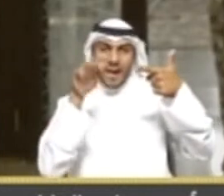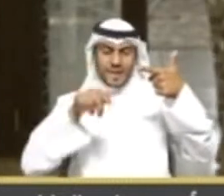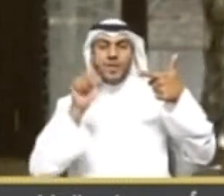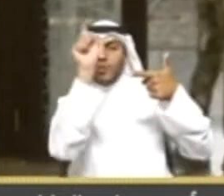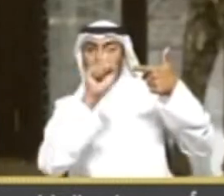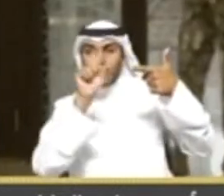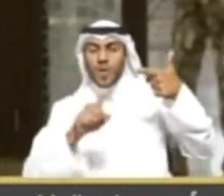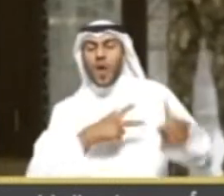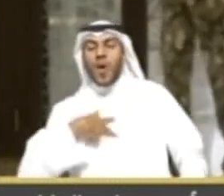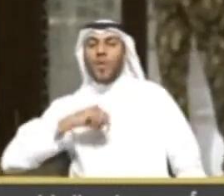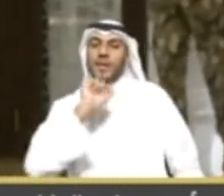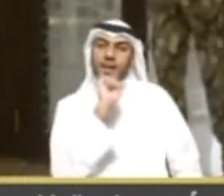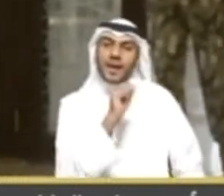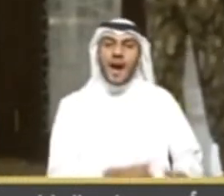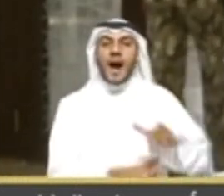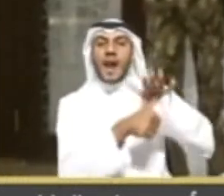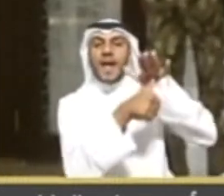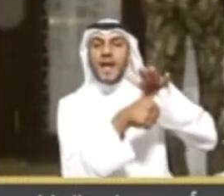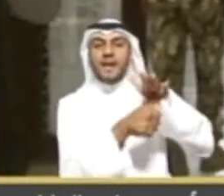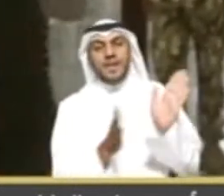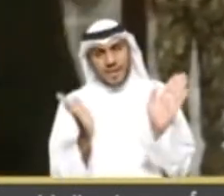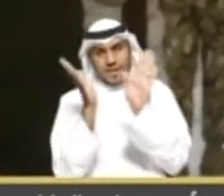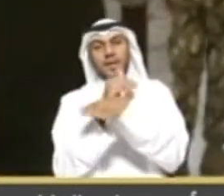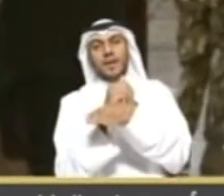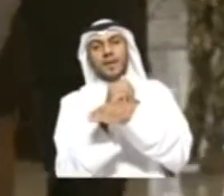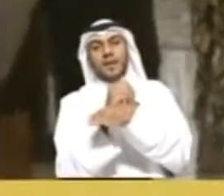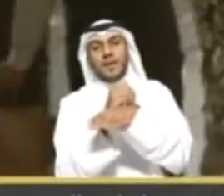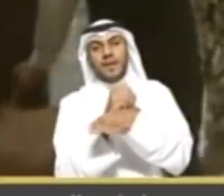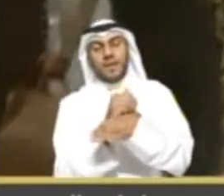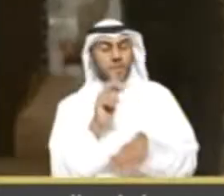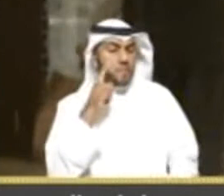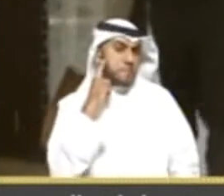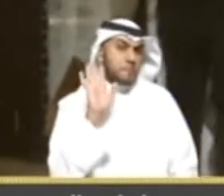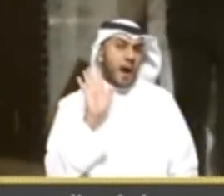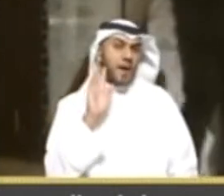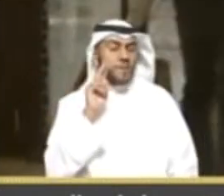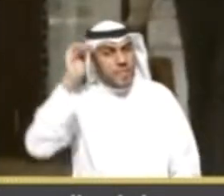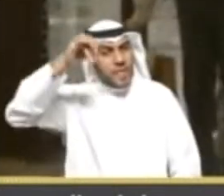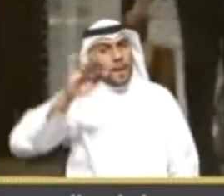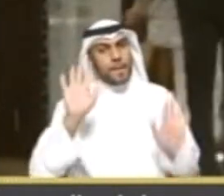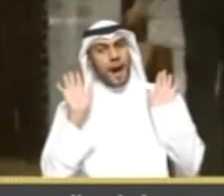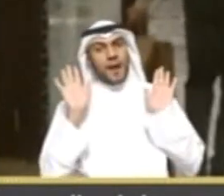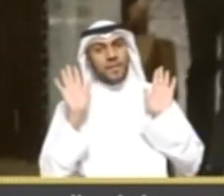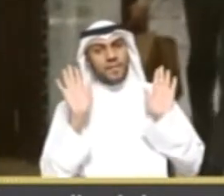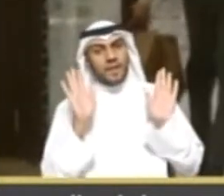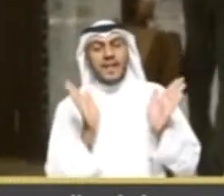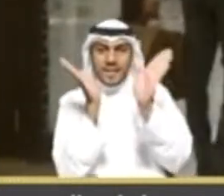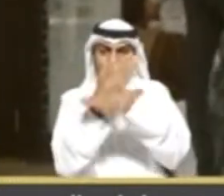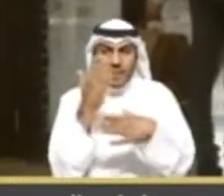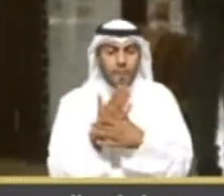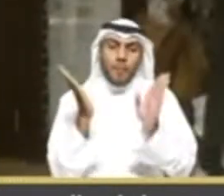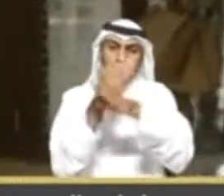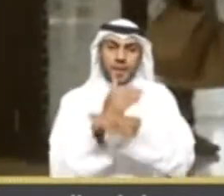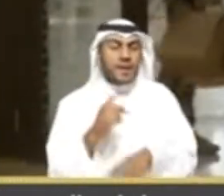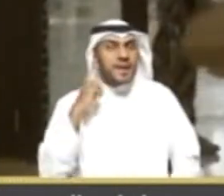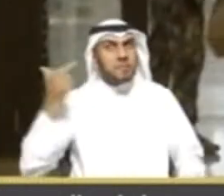يمكن هذا الاستجواب هناك جلسة سرية، فبالتالي كل ما نسمع من تصريحات من هنا وهناك لا يمكن